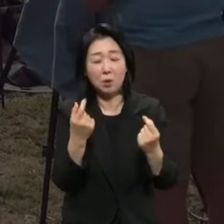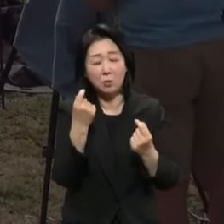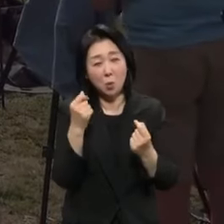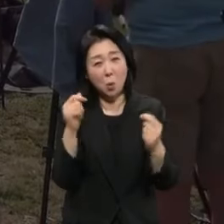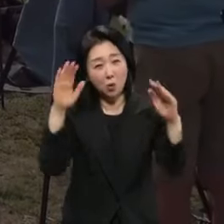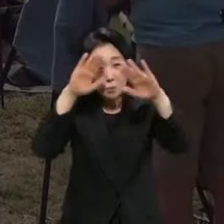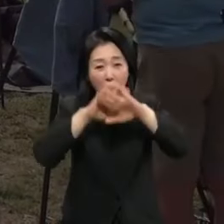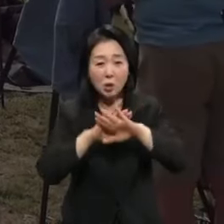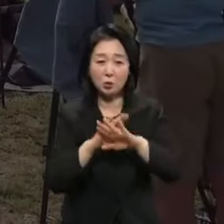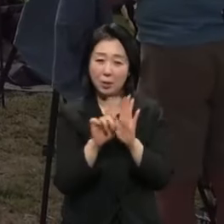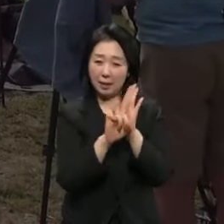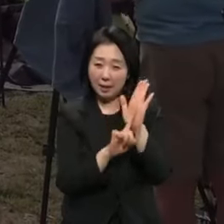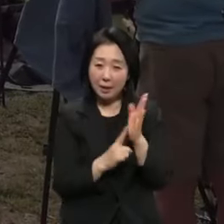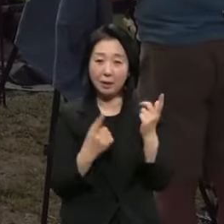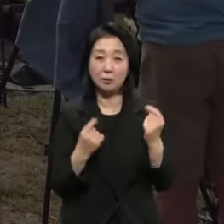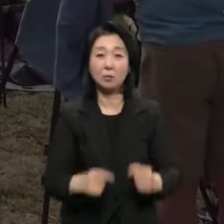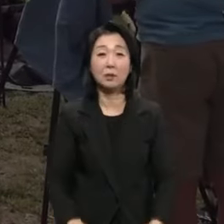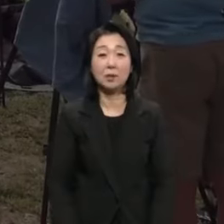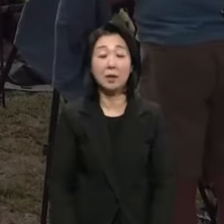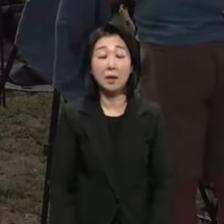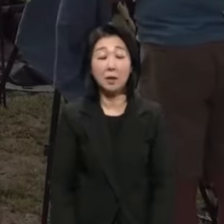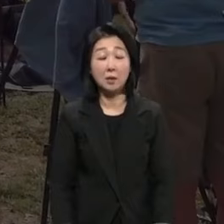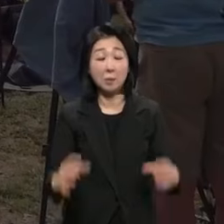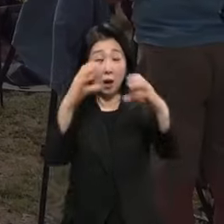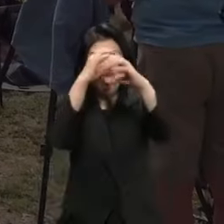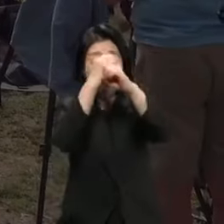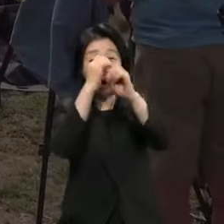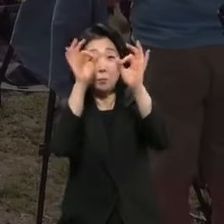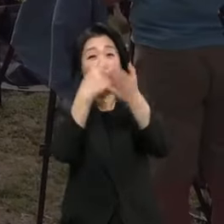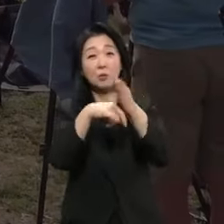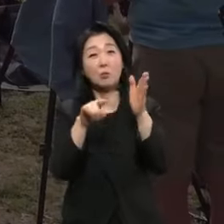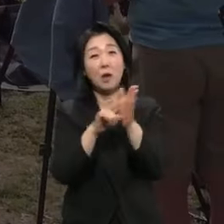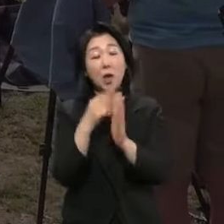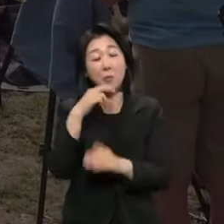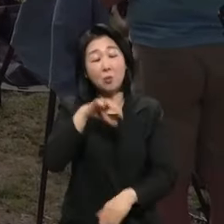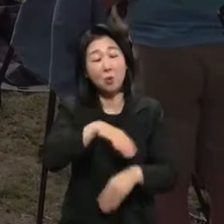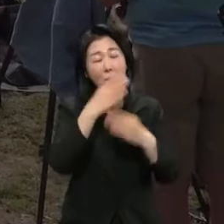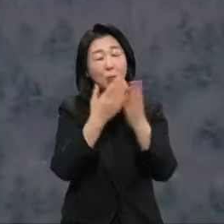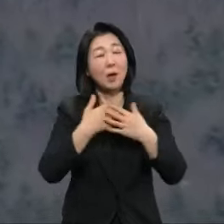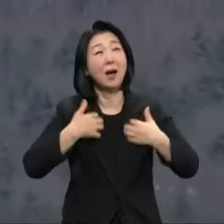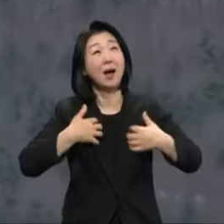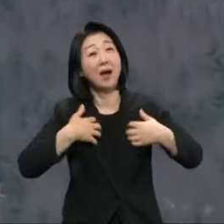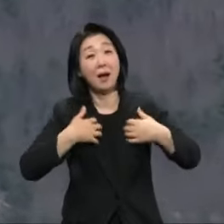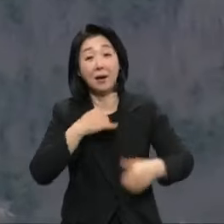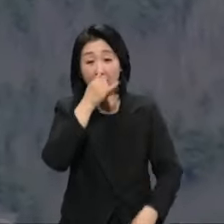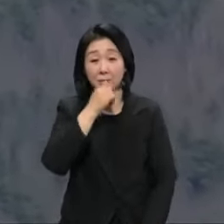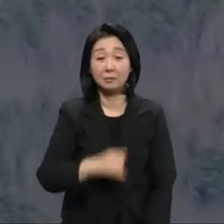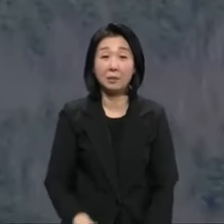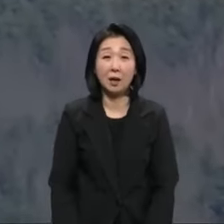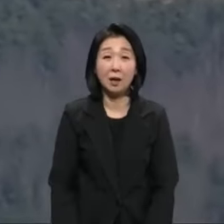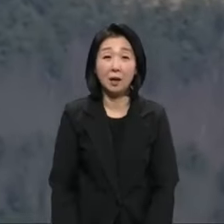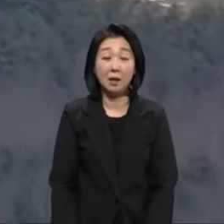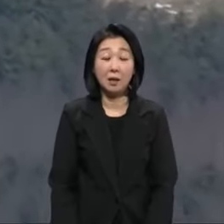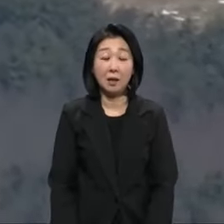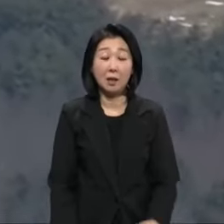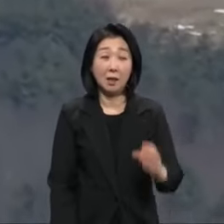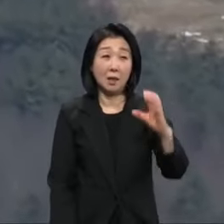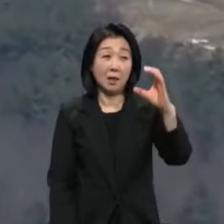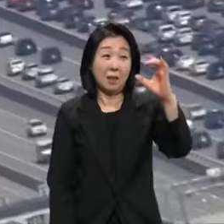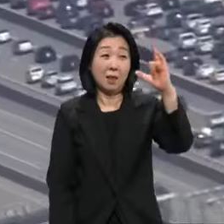느낌입니다. 이번 개기일식을 보기 위해 미국 전역이 오늘 하루 종일 들썩였습니다. 이날 해가 완전히 사라지는